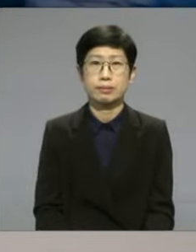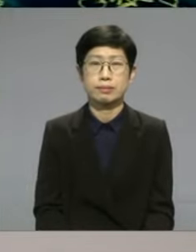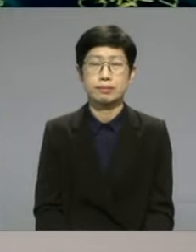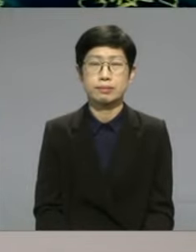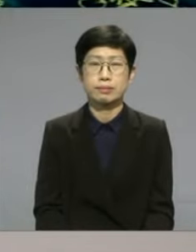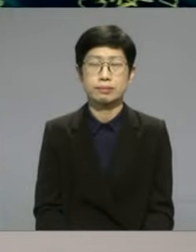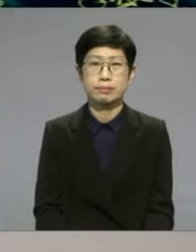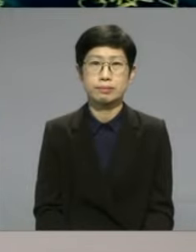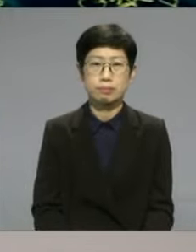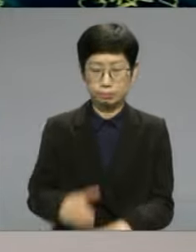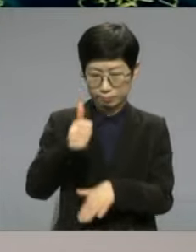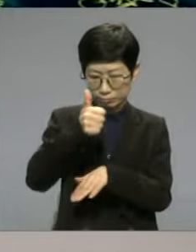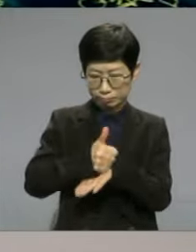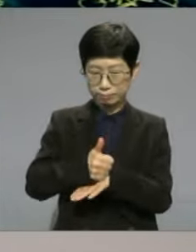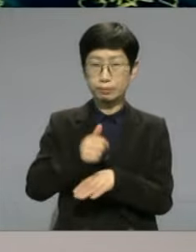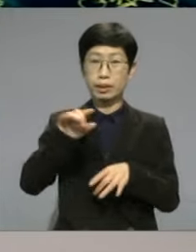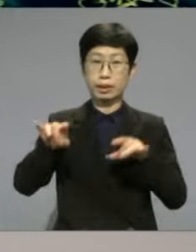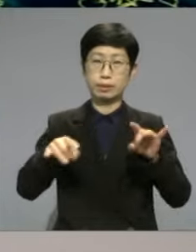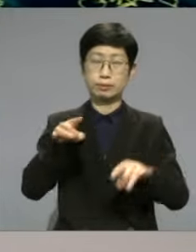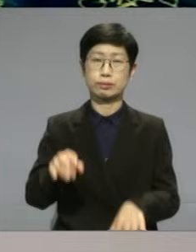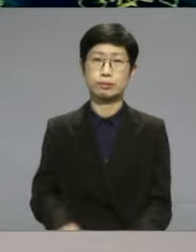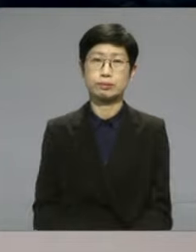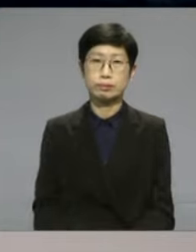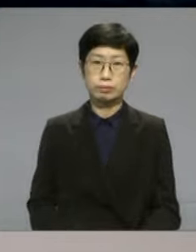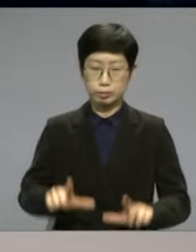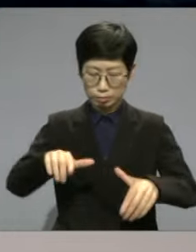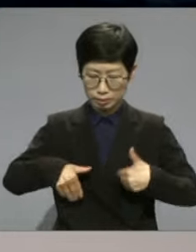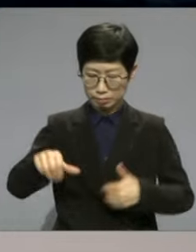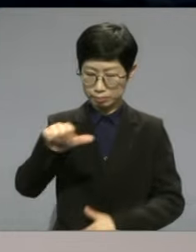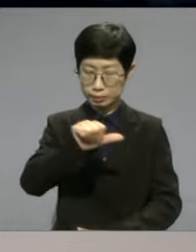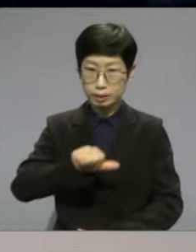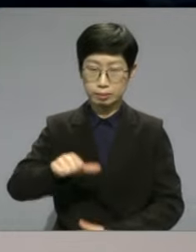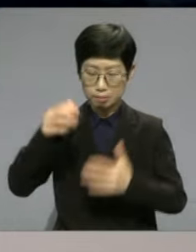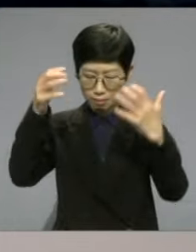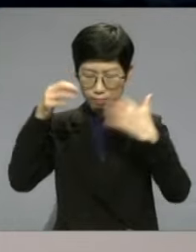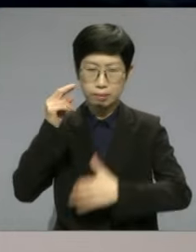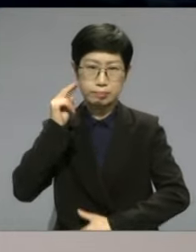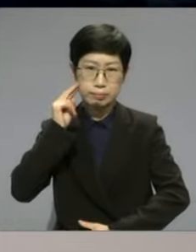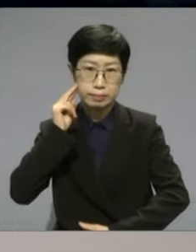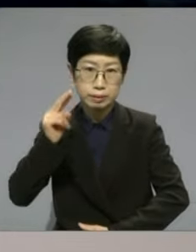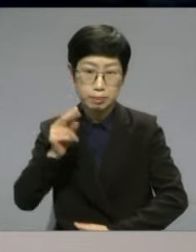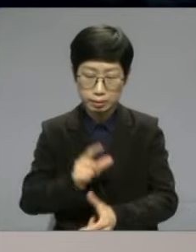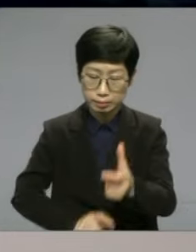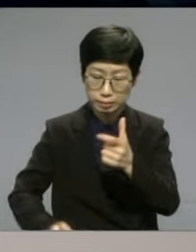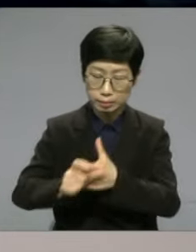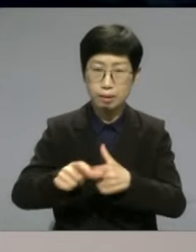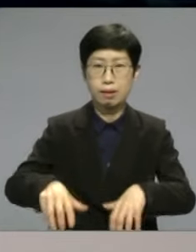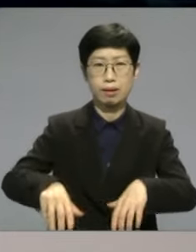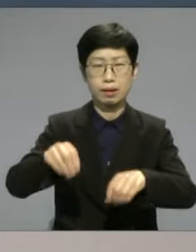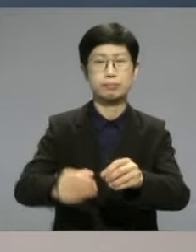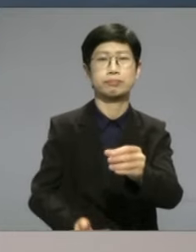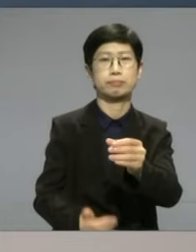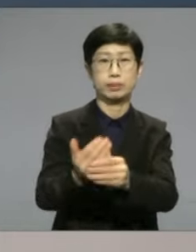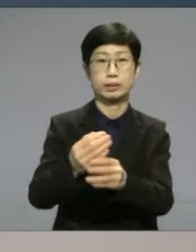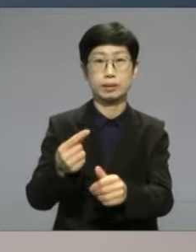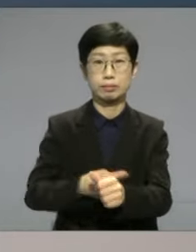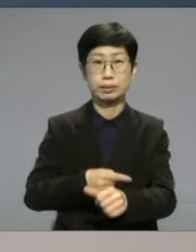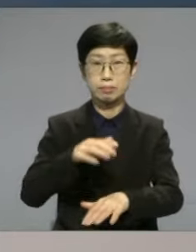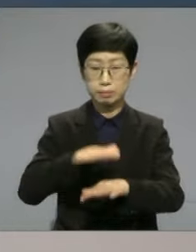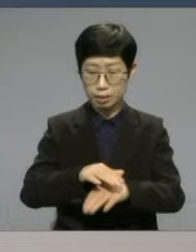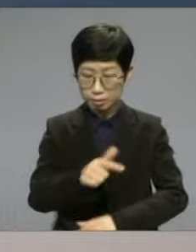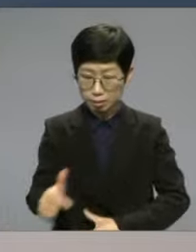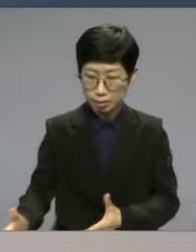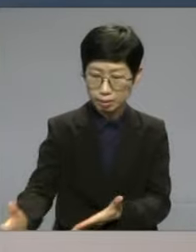있습니다 끝으로 태국입니다 동남아시아의 기록적인 폭염 속에 가뭄이 발생해 태국 농작물